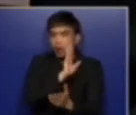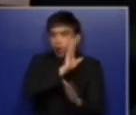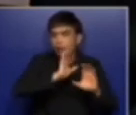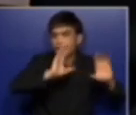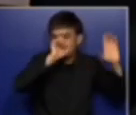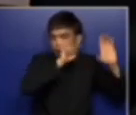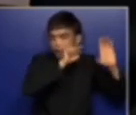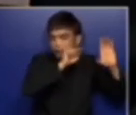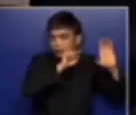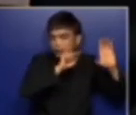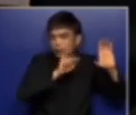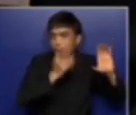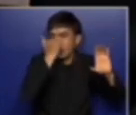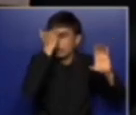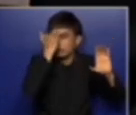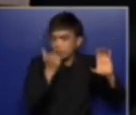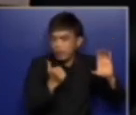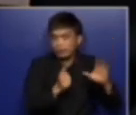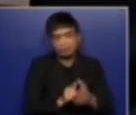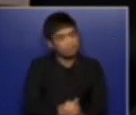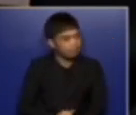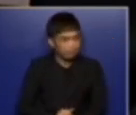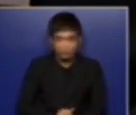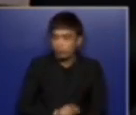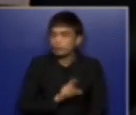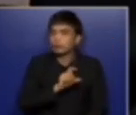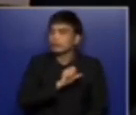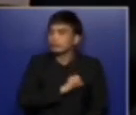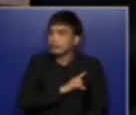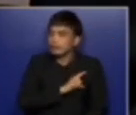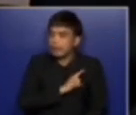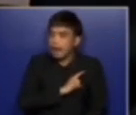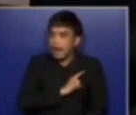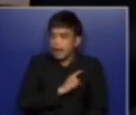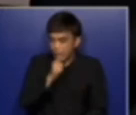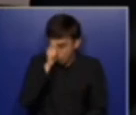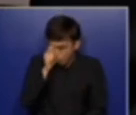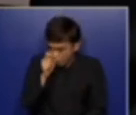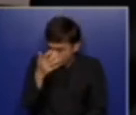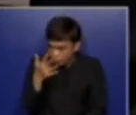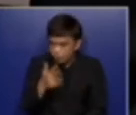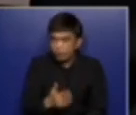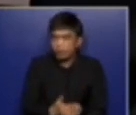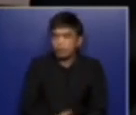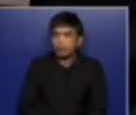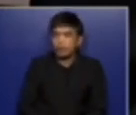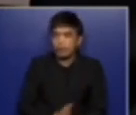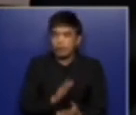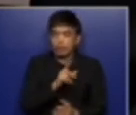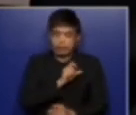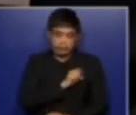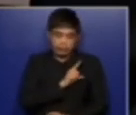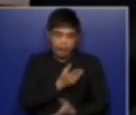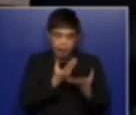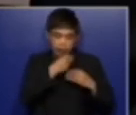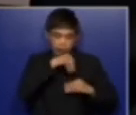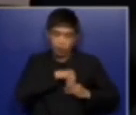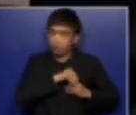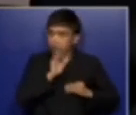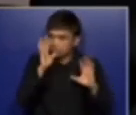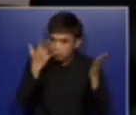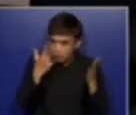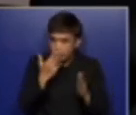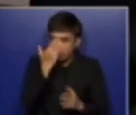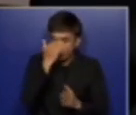นี้เป็นคนไร้ศาสนาเพราะไม่มีจิตใจที่เมตตาต่